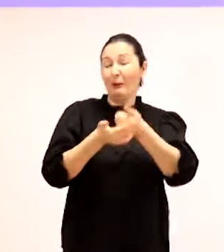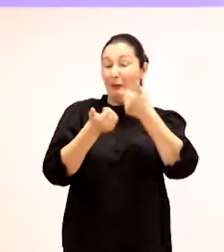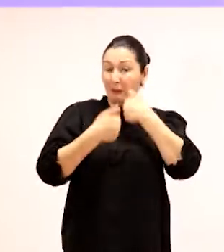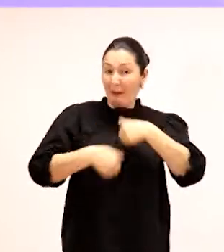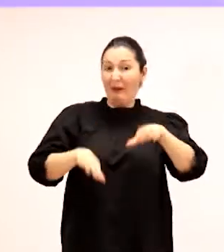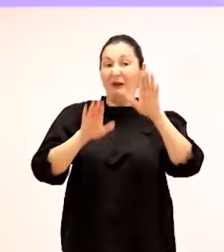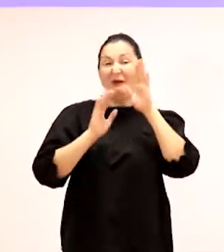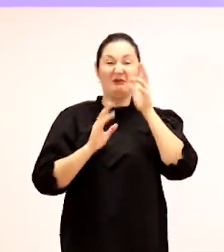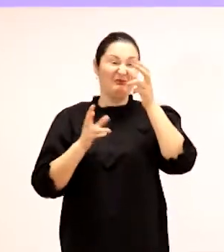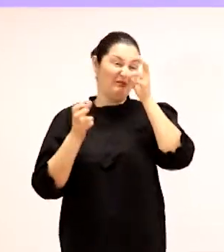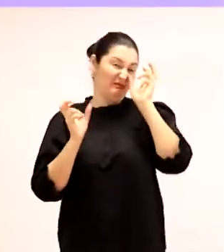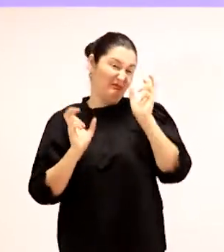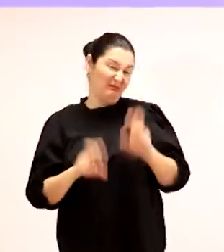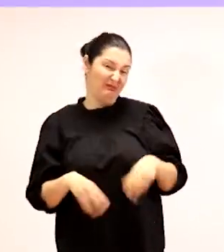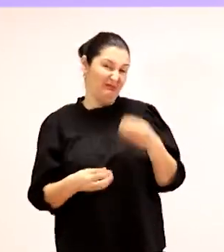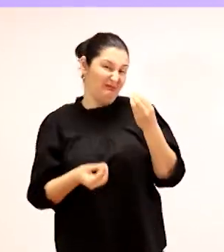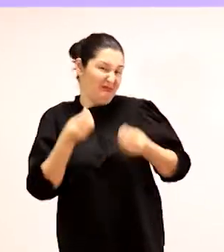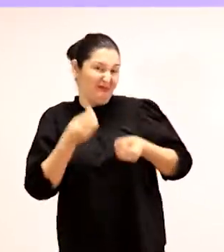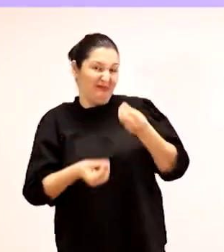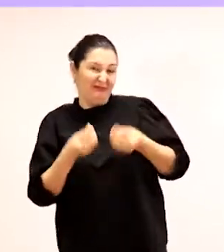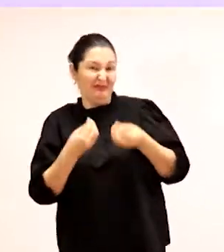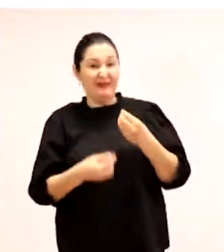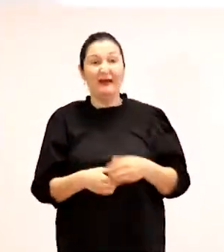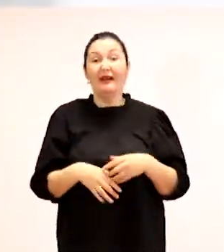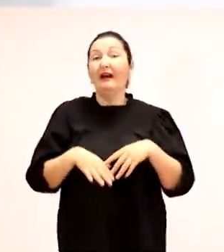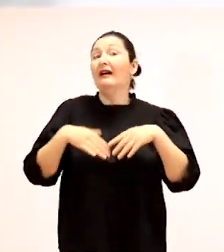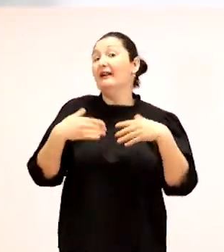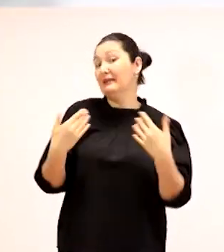так скучная игра. Эх.